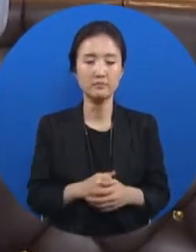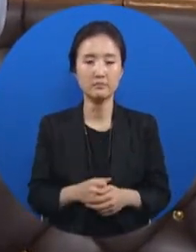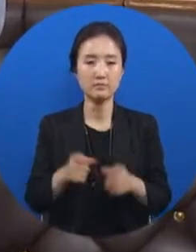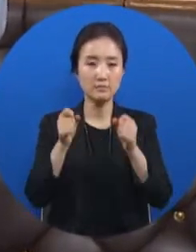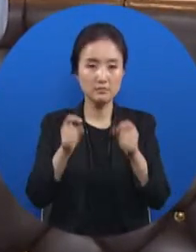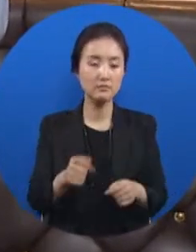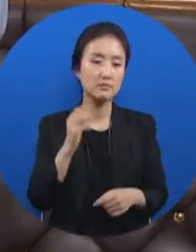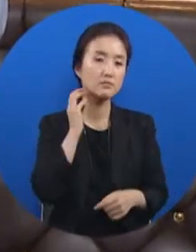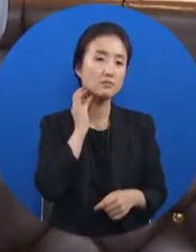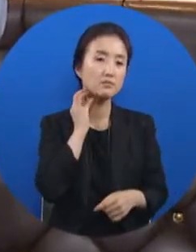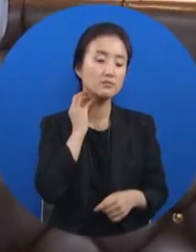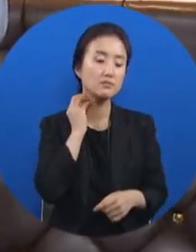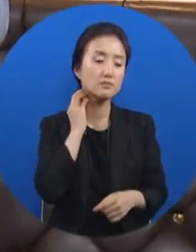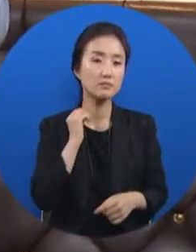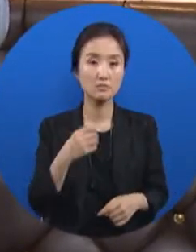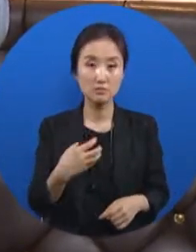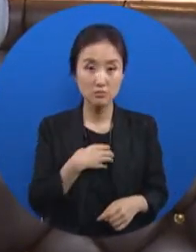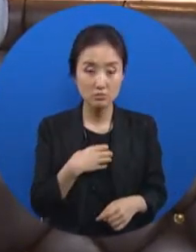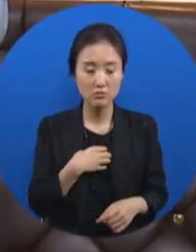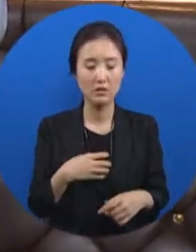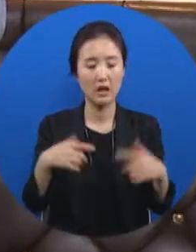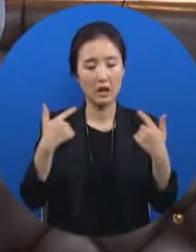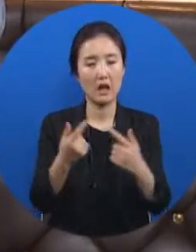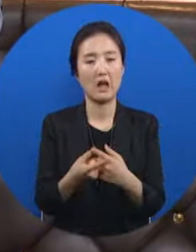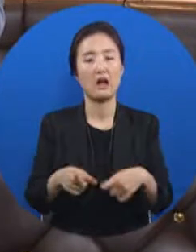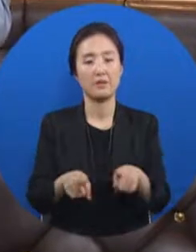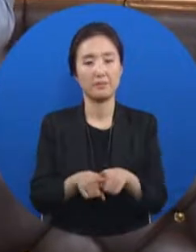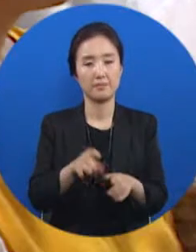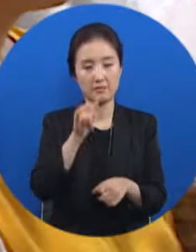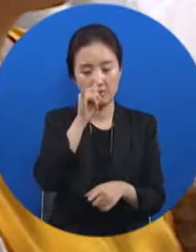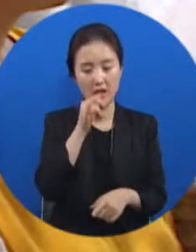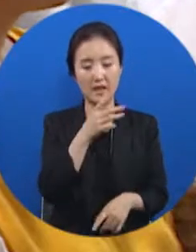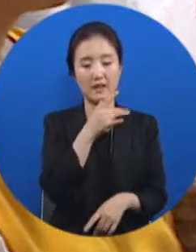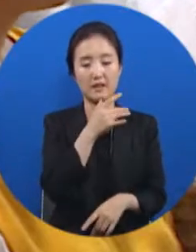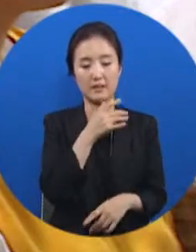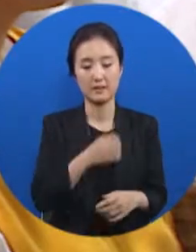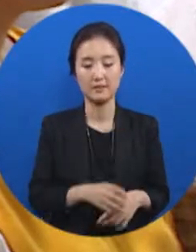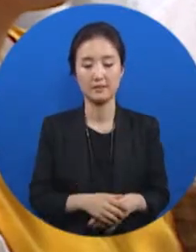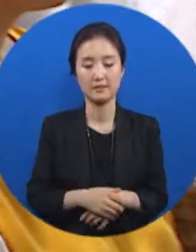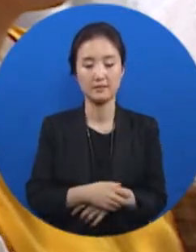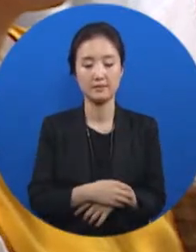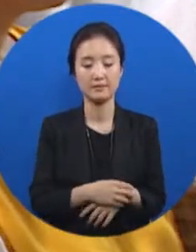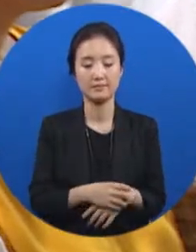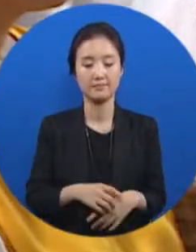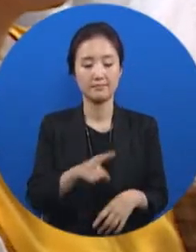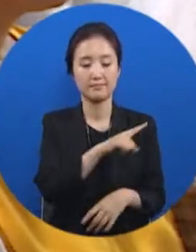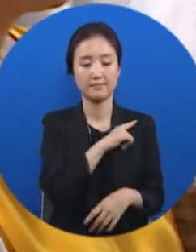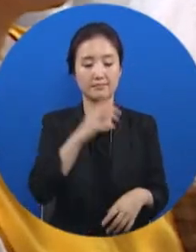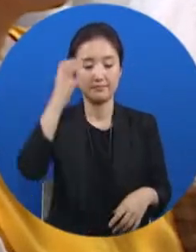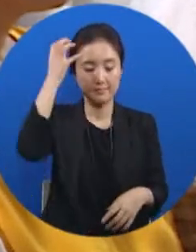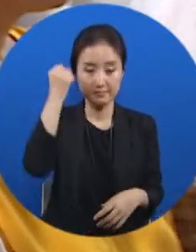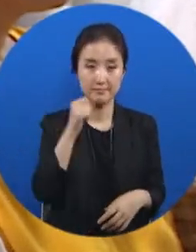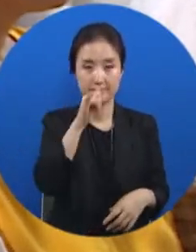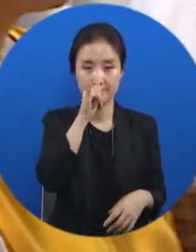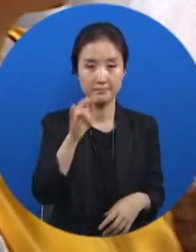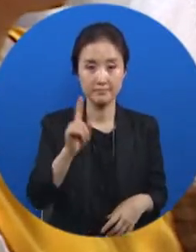기회와 위기는 공존하는구나 라는 게. 그러면서 제가 지금 가장 기억에 남는 게